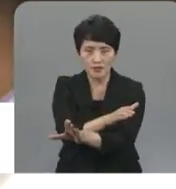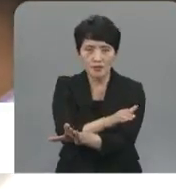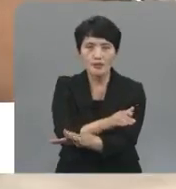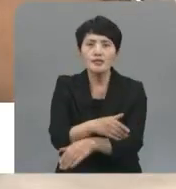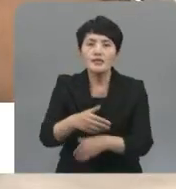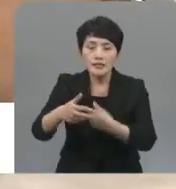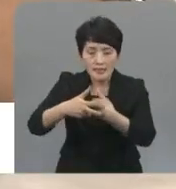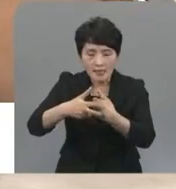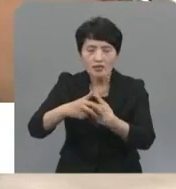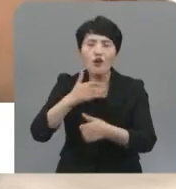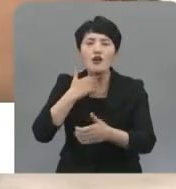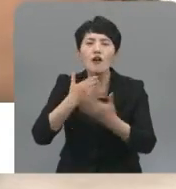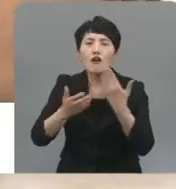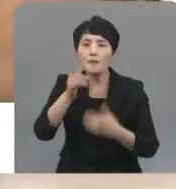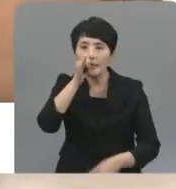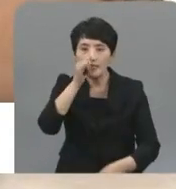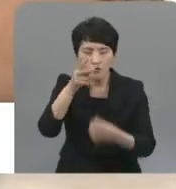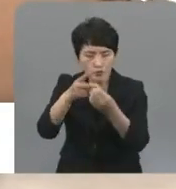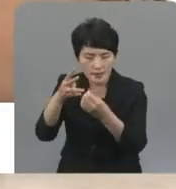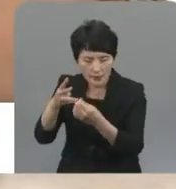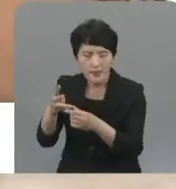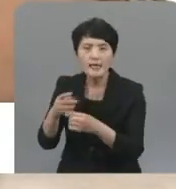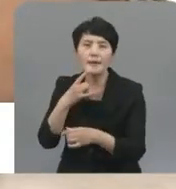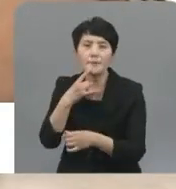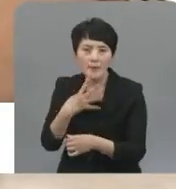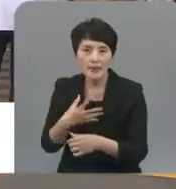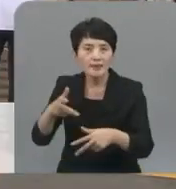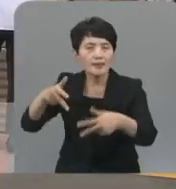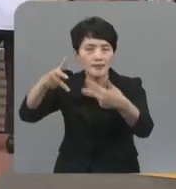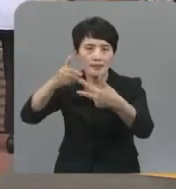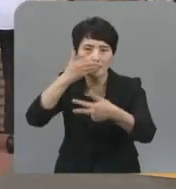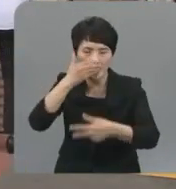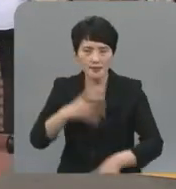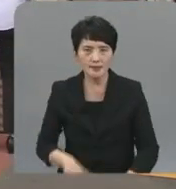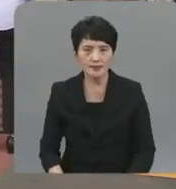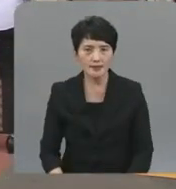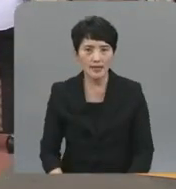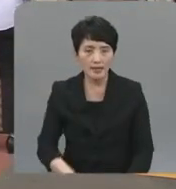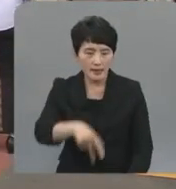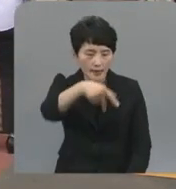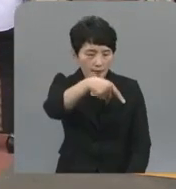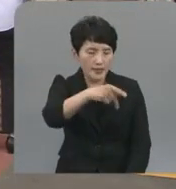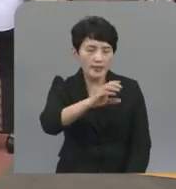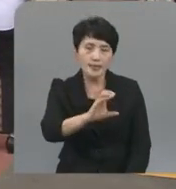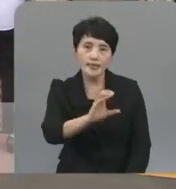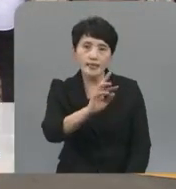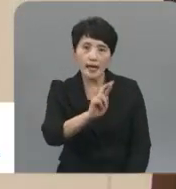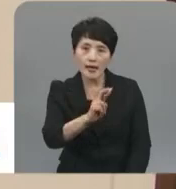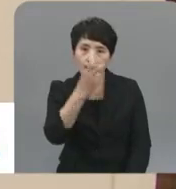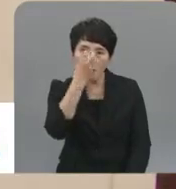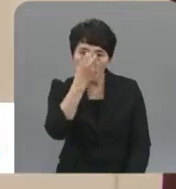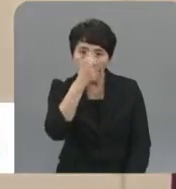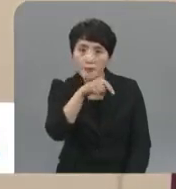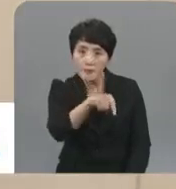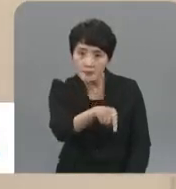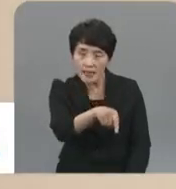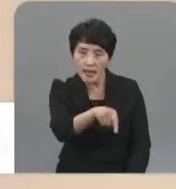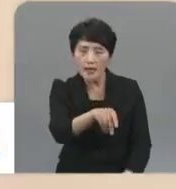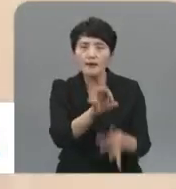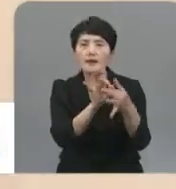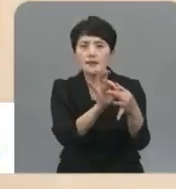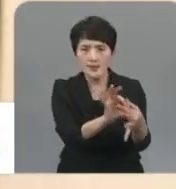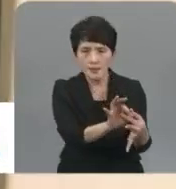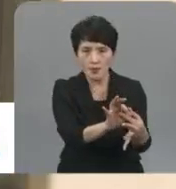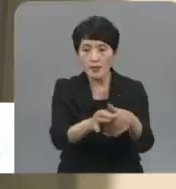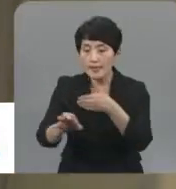động song vẫn duy trì các dạng trắc nghiệm tại cơ sở y tế địa phương và bệnh viện lớn người nhập cảnh tòa Hàn Quốc cũng không cần xét nghiệm bằng hình thức